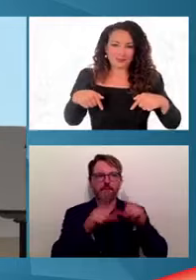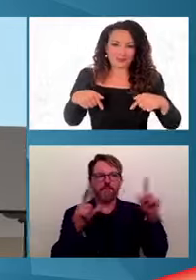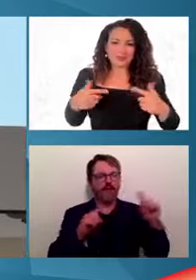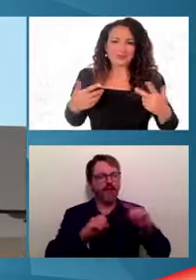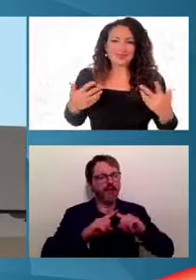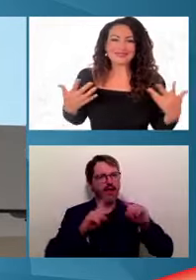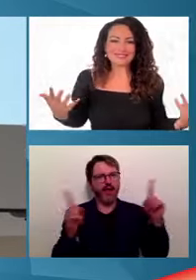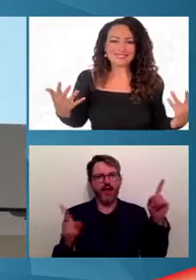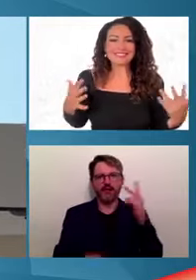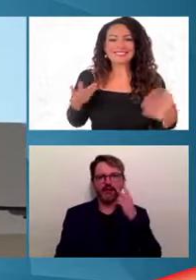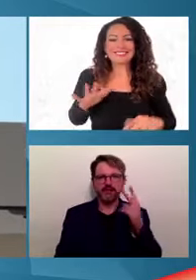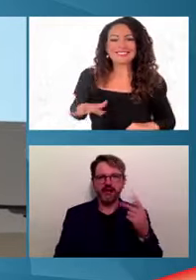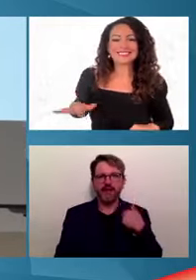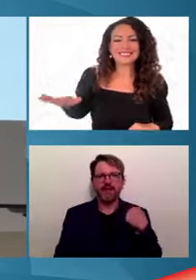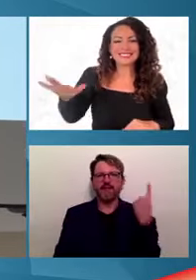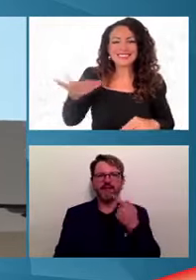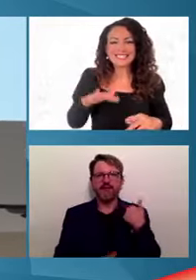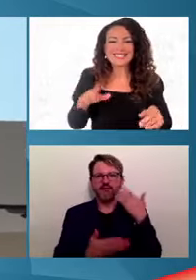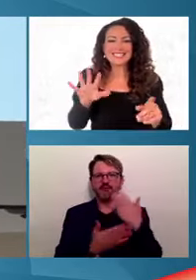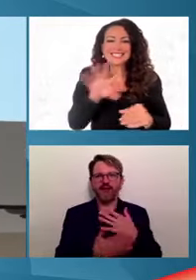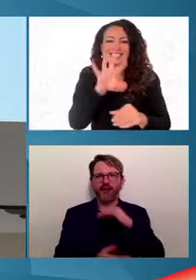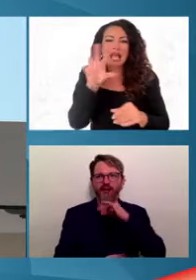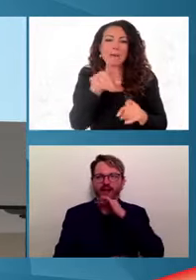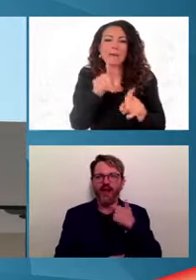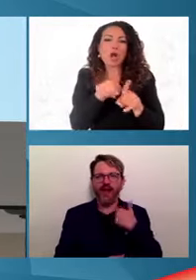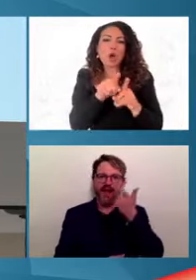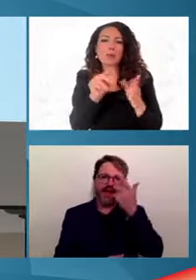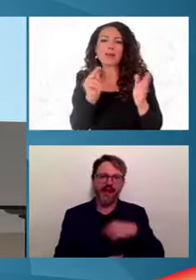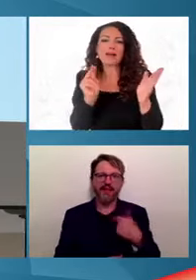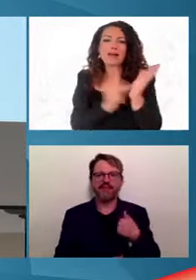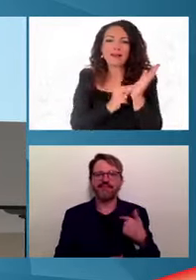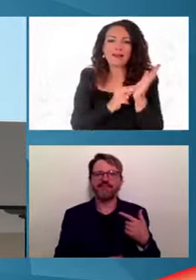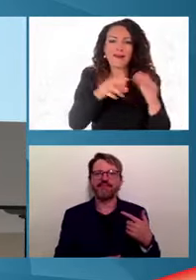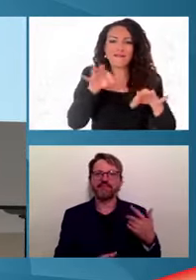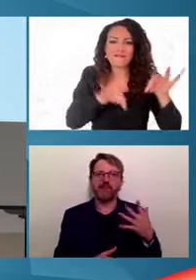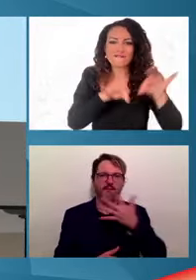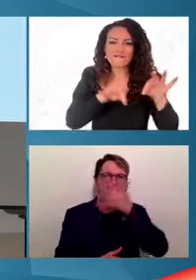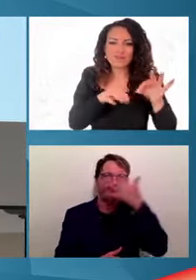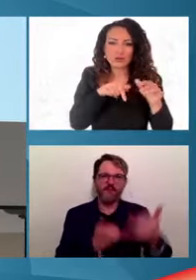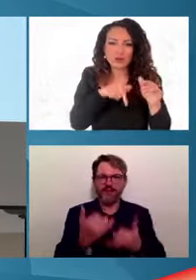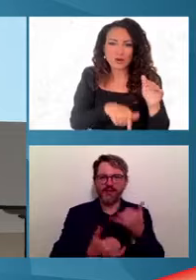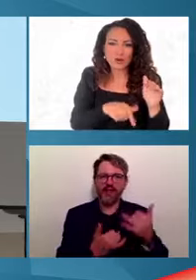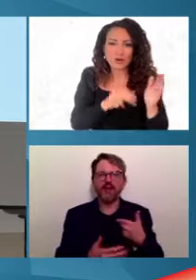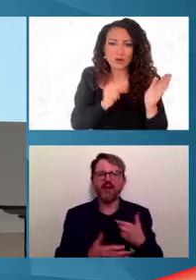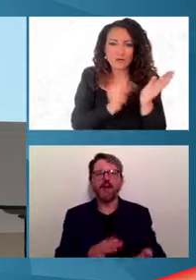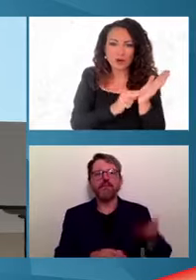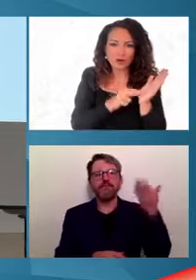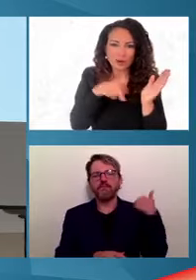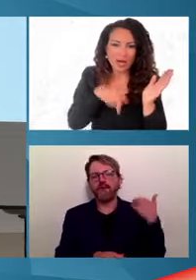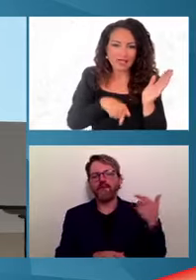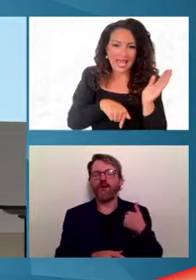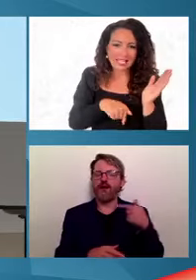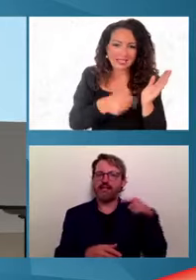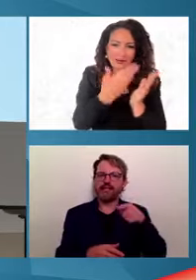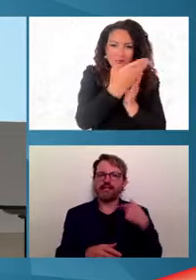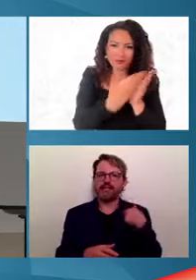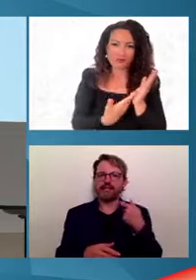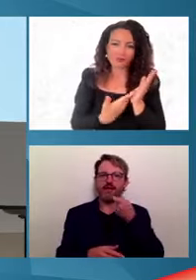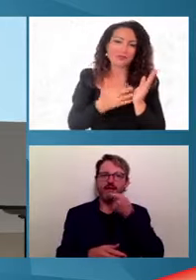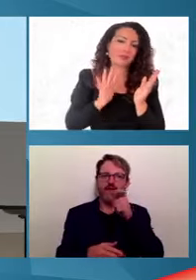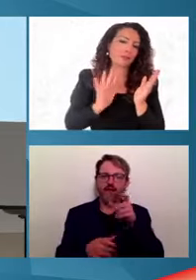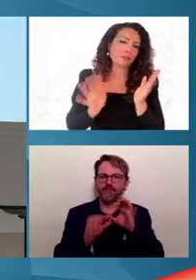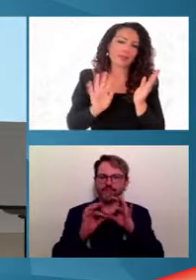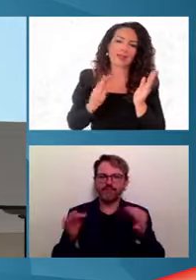scheinbar gealtert in diesen 5 Jahren. Ich darf mich aber zu Beginn, bevor ich auf dieses Stichwort eingehe, ganz, ganz herzlich wirklich